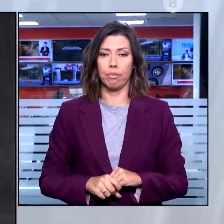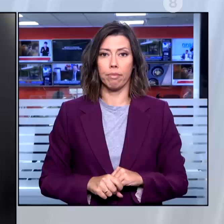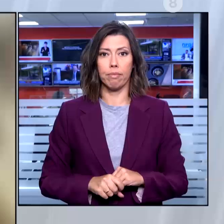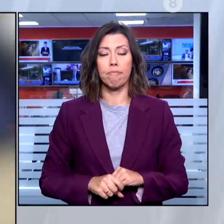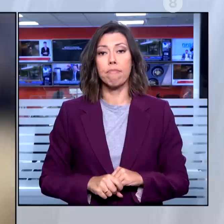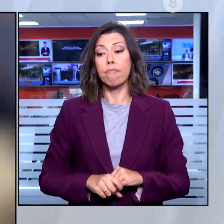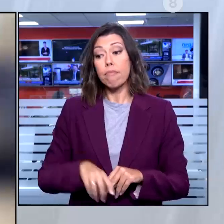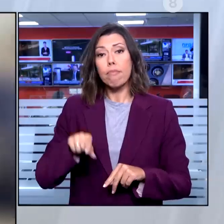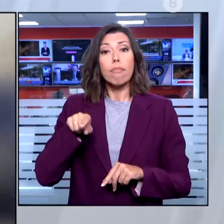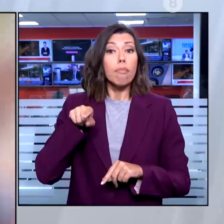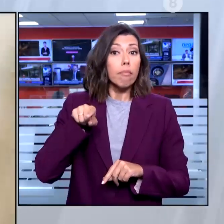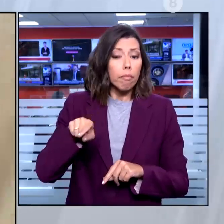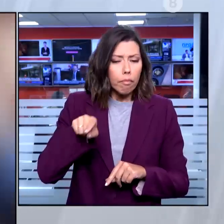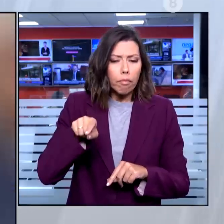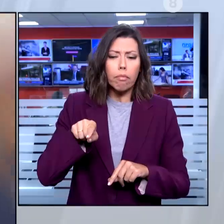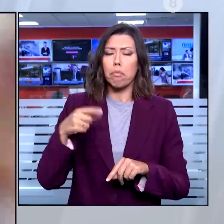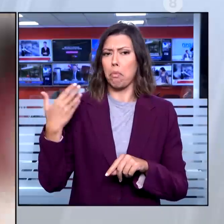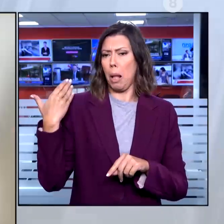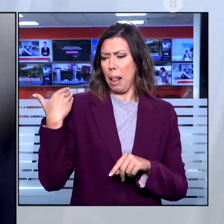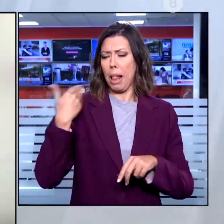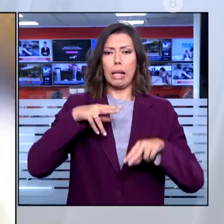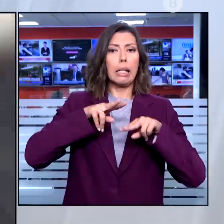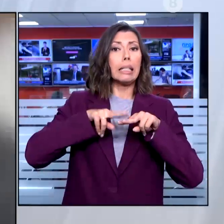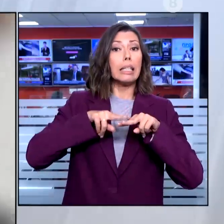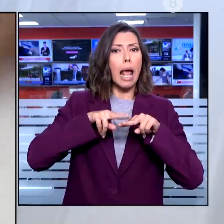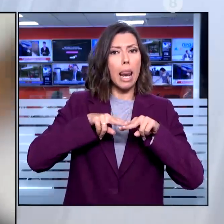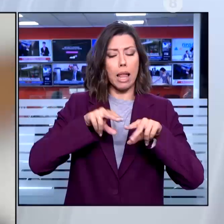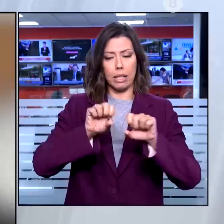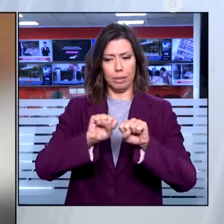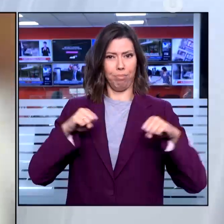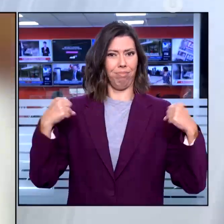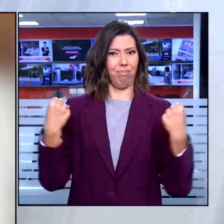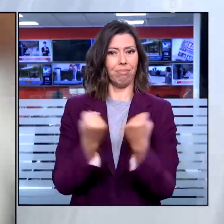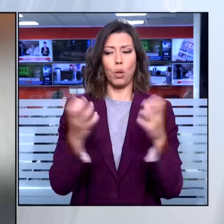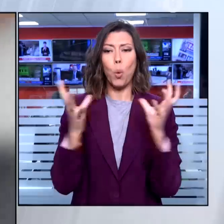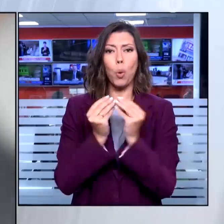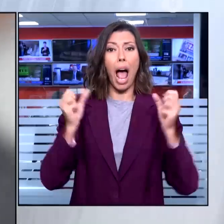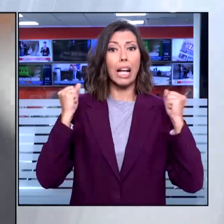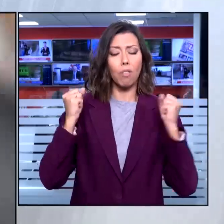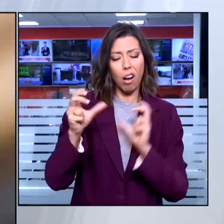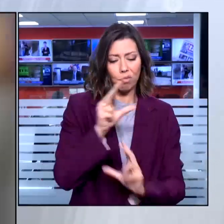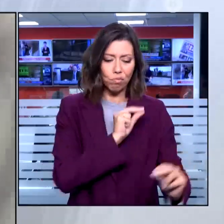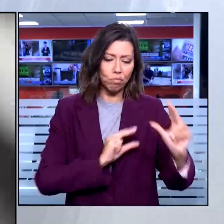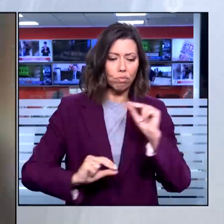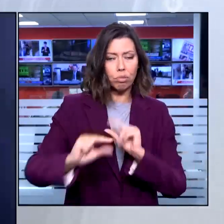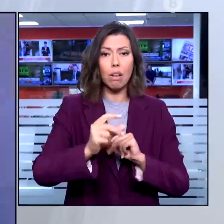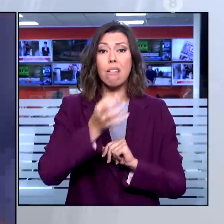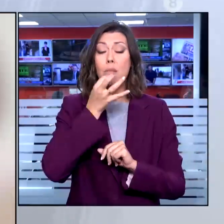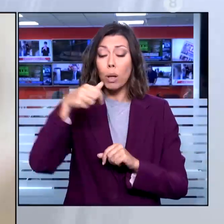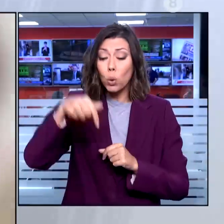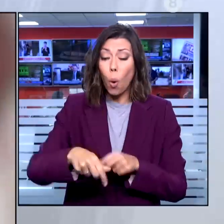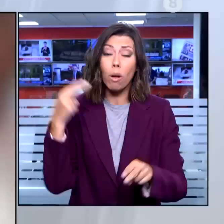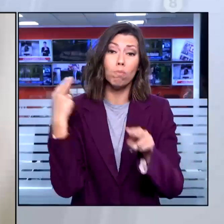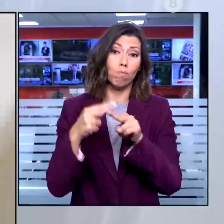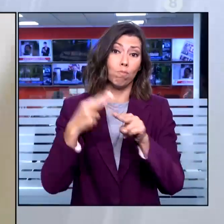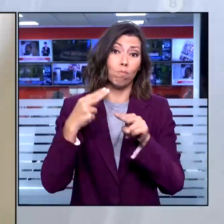Η επίθεση έρχεται μόλις λίγες ώρες αφού το Συμβούλιο Ασφαλείας του Ισραήλ ανακοίνωσε πως κύριος στόχος του πολέμου τώρα είναι να σταματήσουν τις επιθέσεις